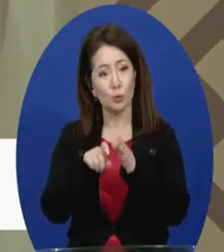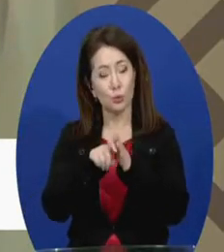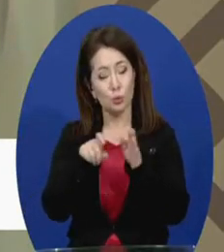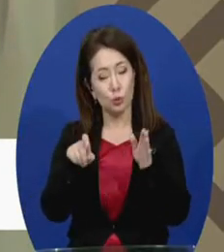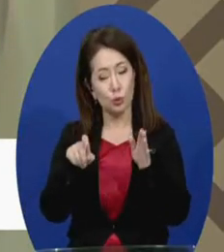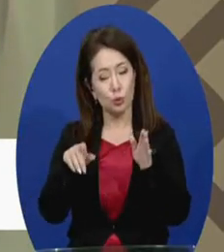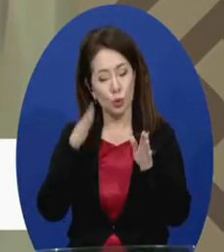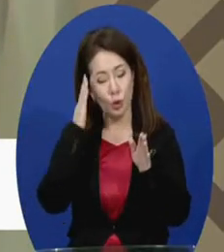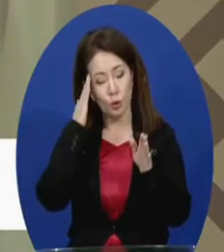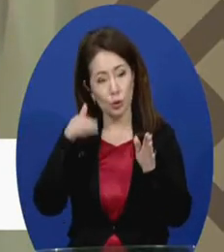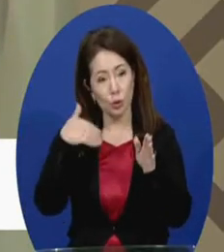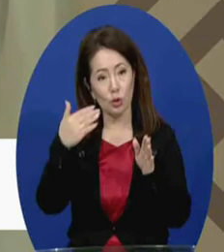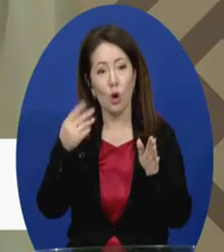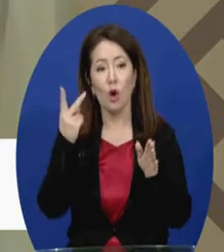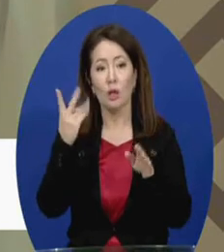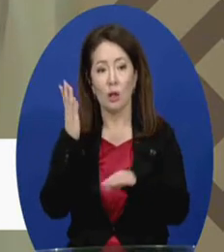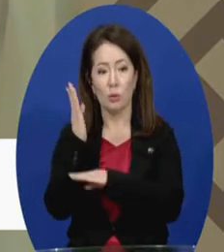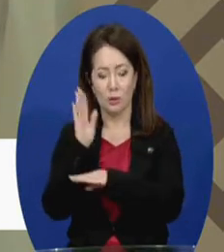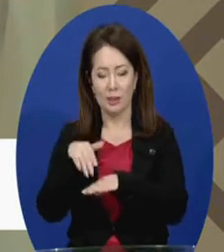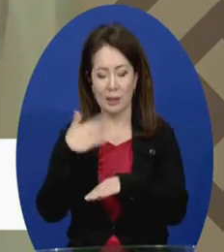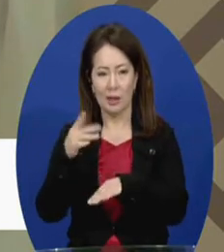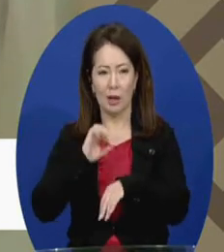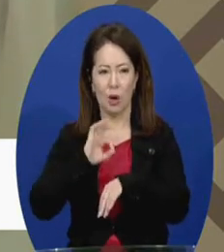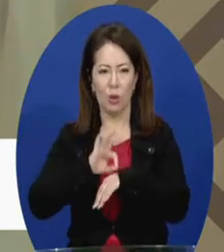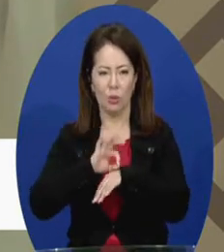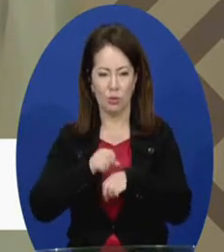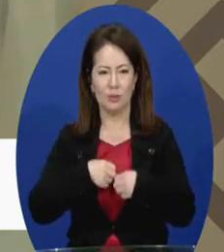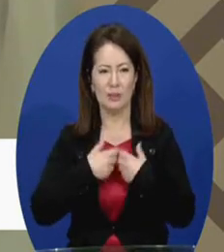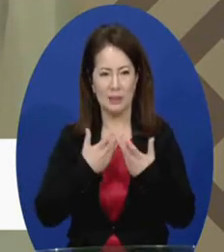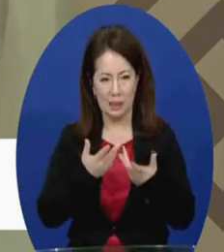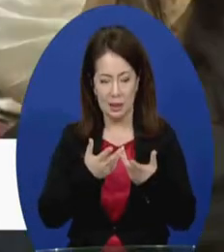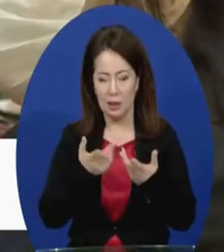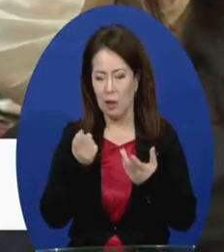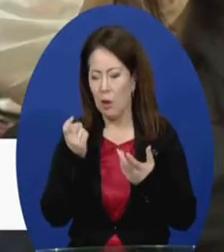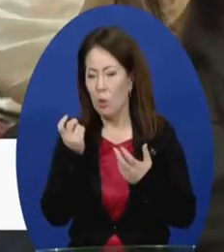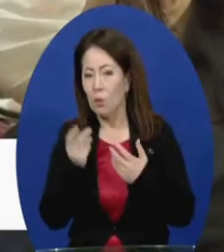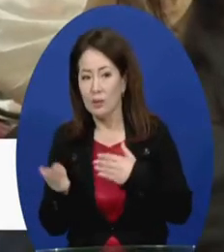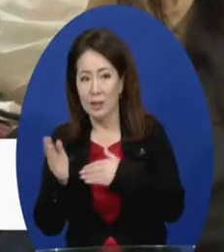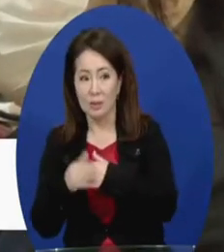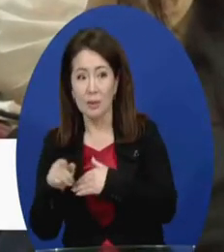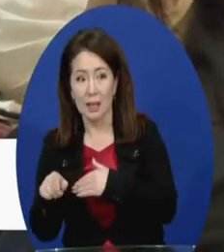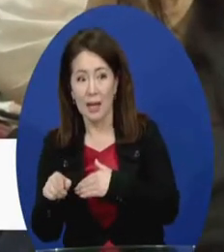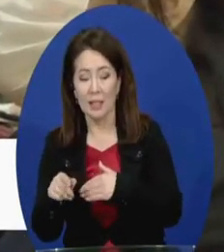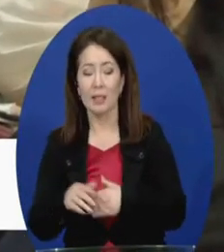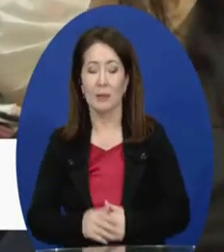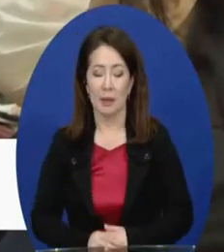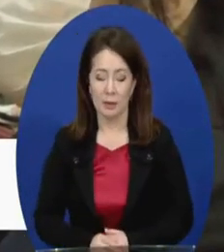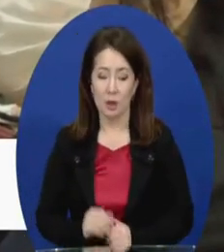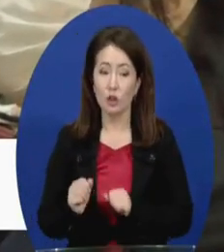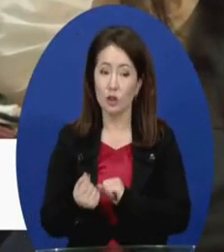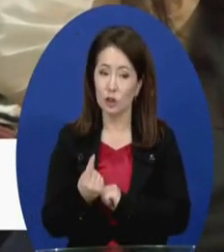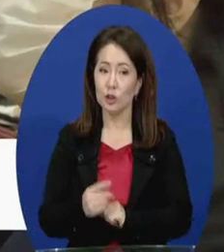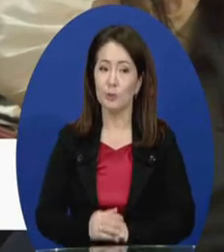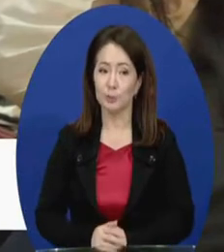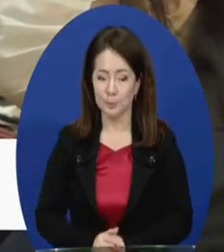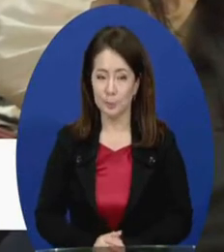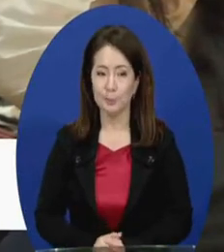дараа одоо хүндрэлүүд нь илэрдэг, нас баралт нь гардаг ийм одоо онцлогтой байдаг.